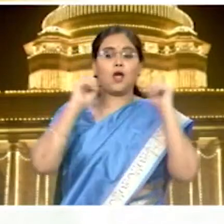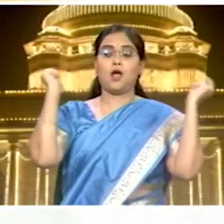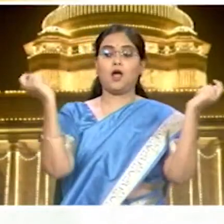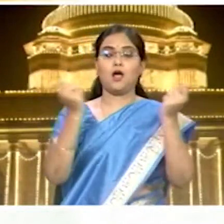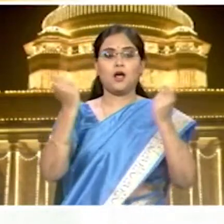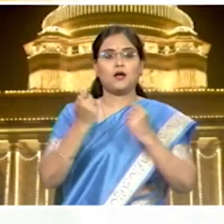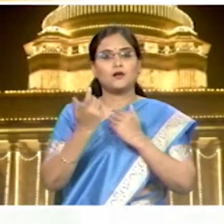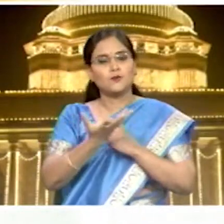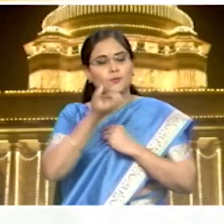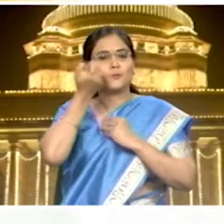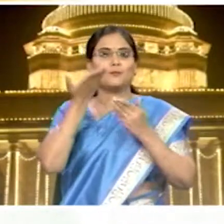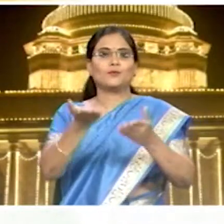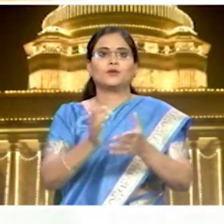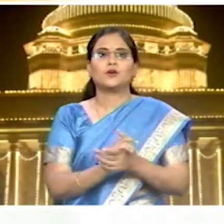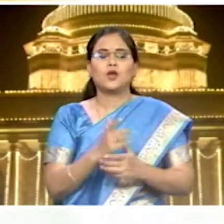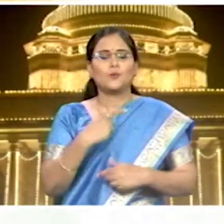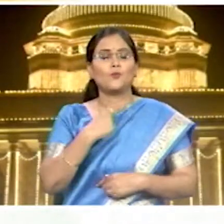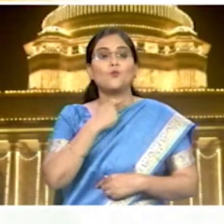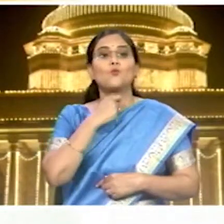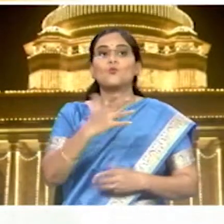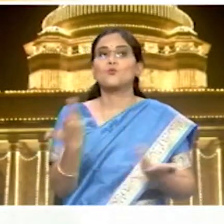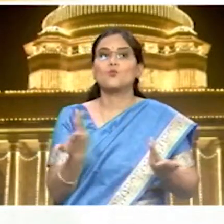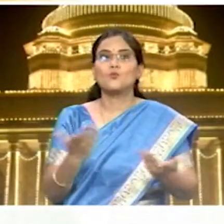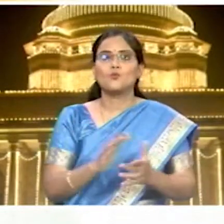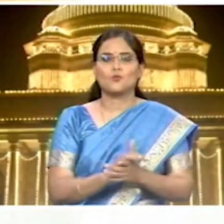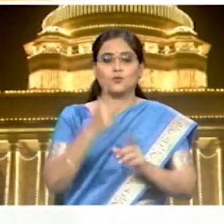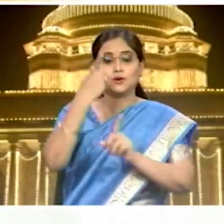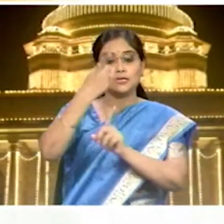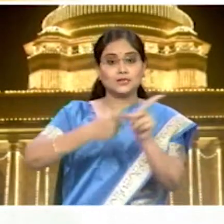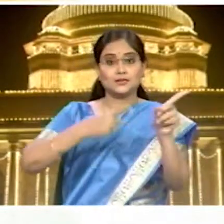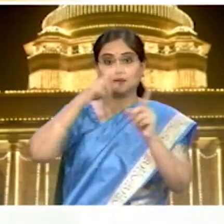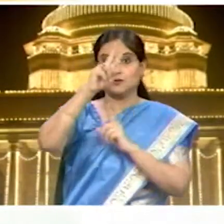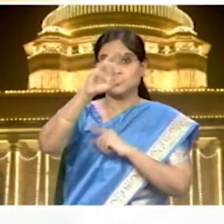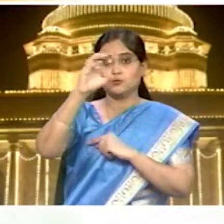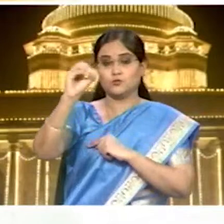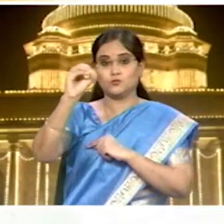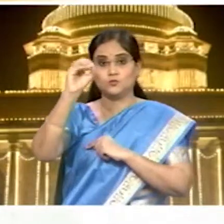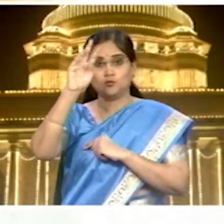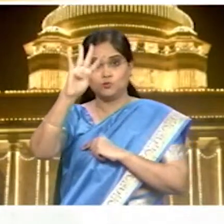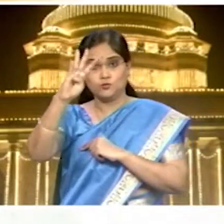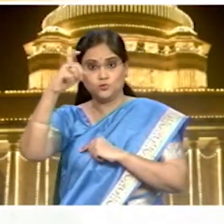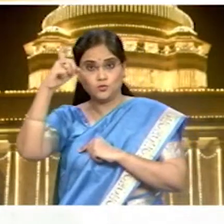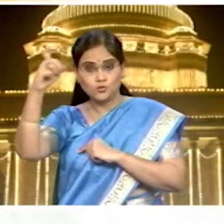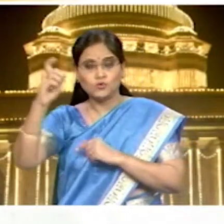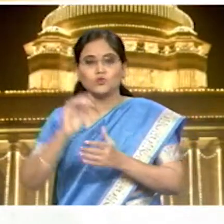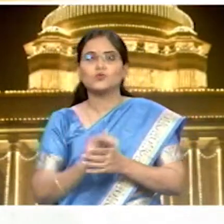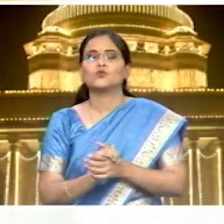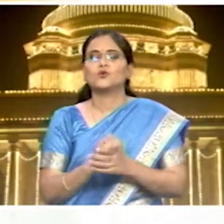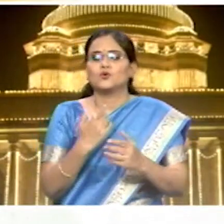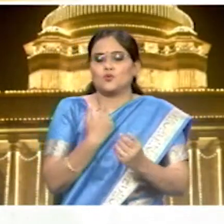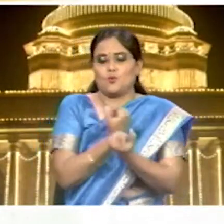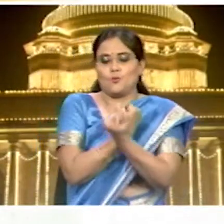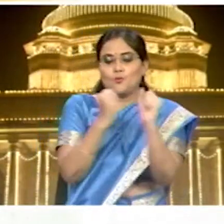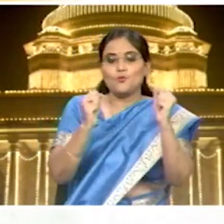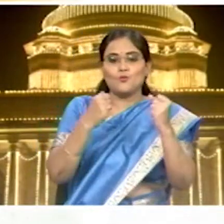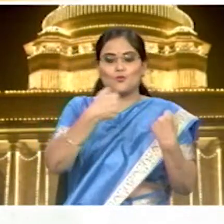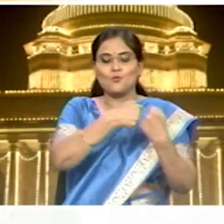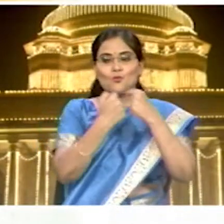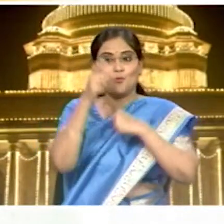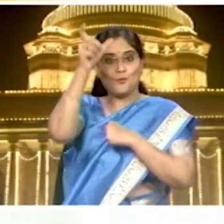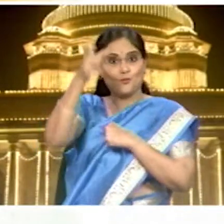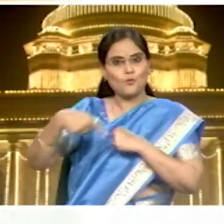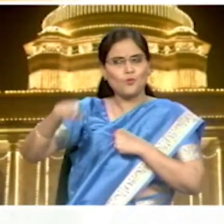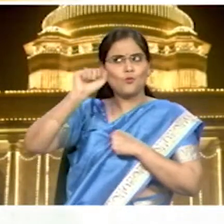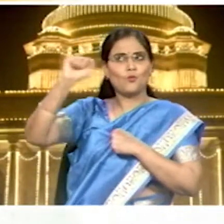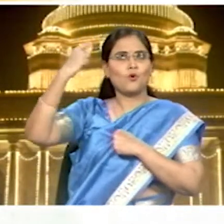हैं। हमारा संकल्प है कि वर्ष 2047 तक हम अपने स्वाधीनता सेनानियों के सपनों